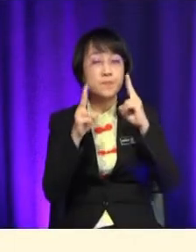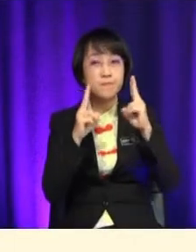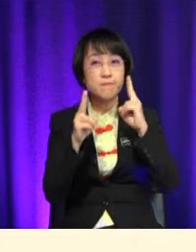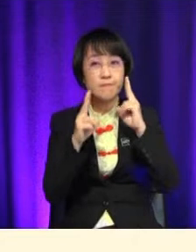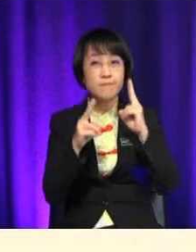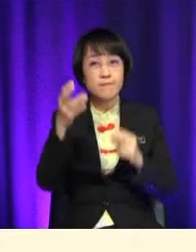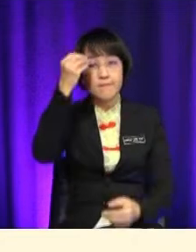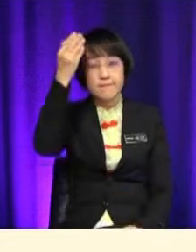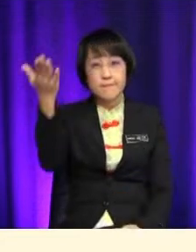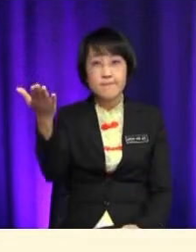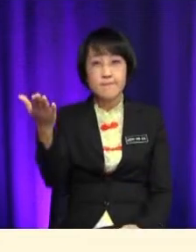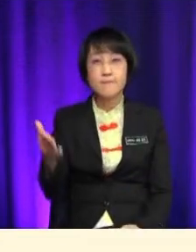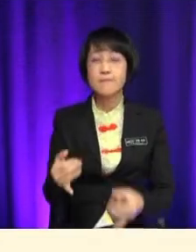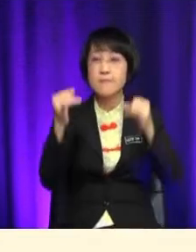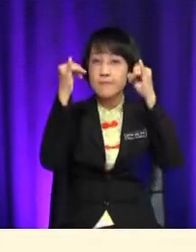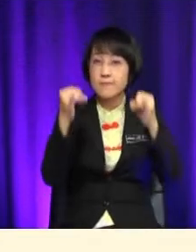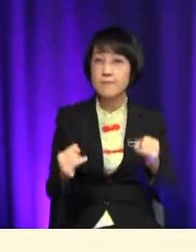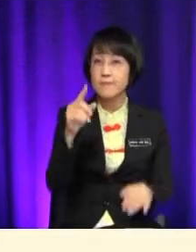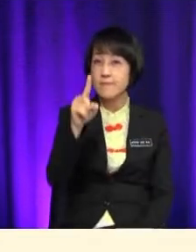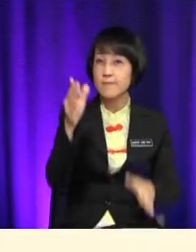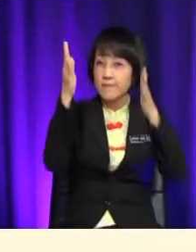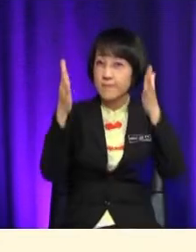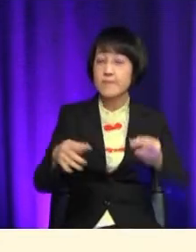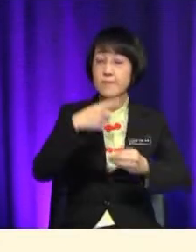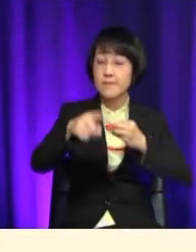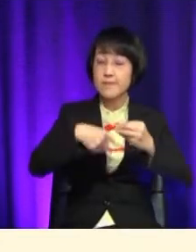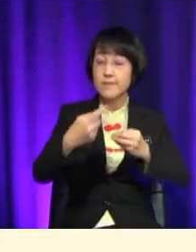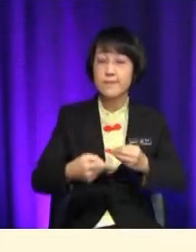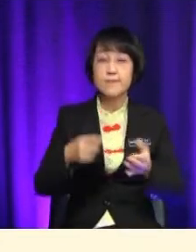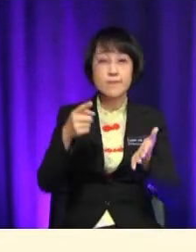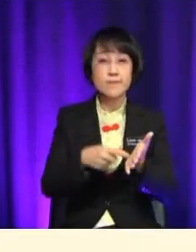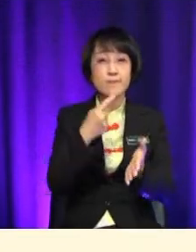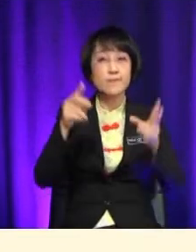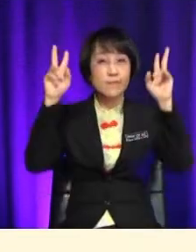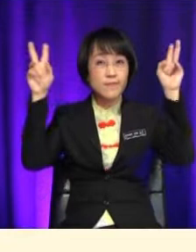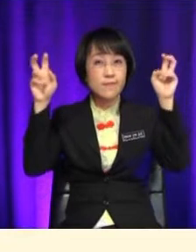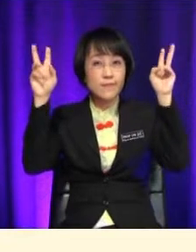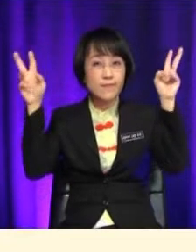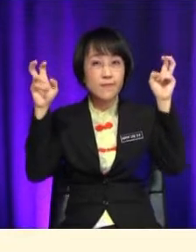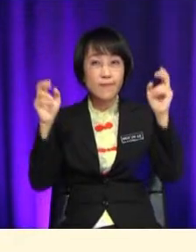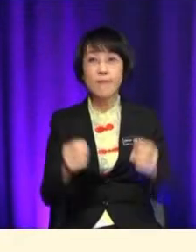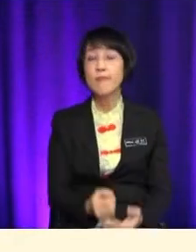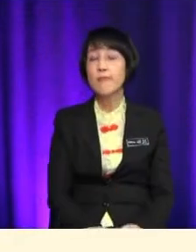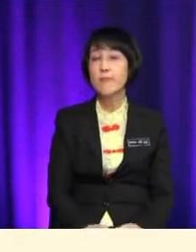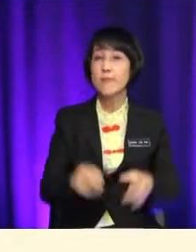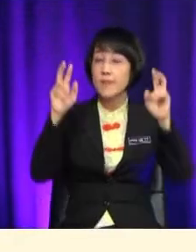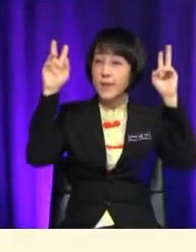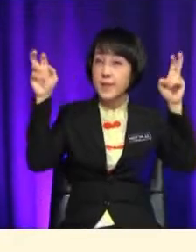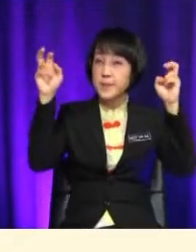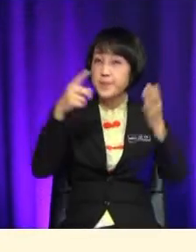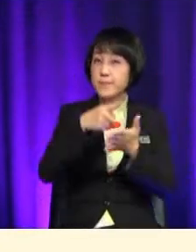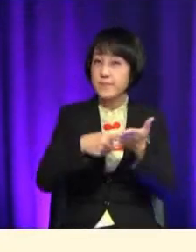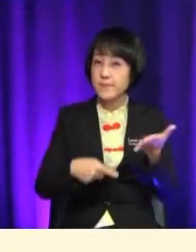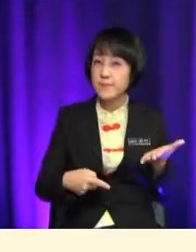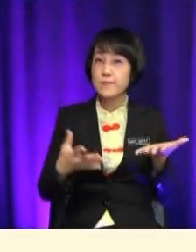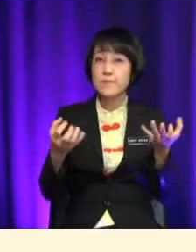secara individu. Ya, tentang apa? Tentang sesuatu tajuk. Nanti kita akan tentukan tajuk apa yang akan disampaikan